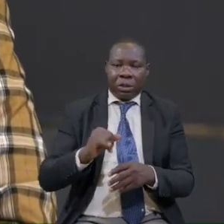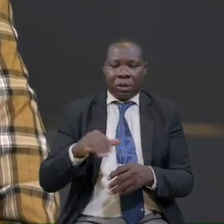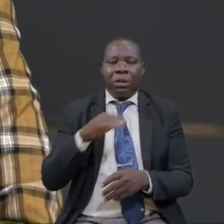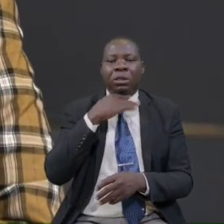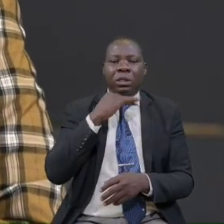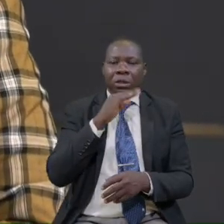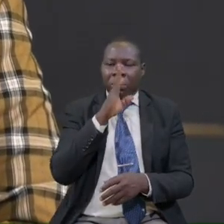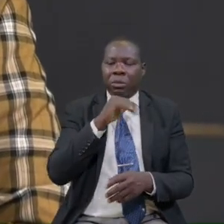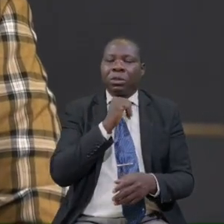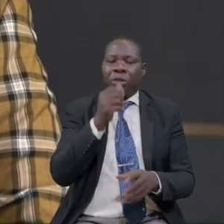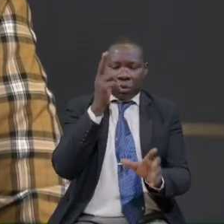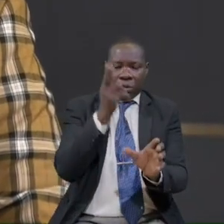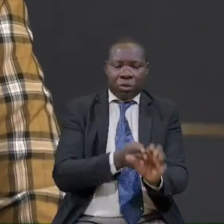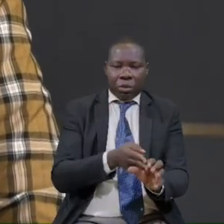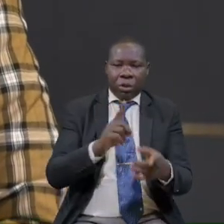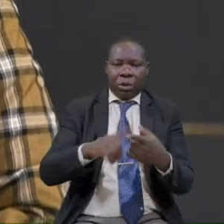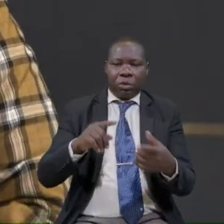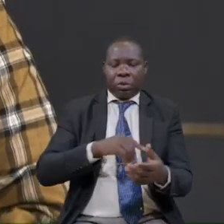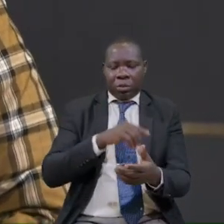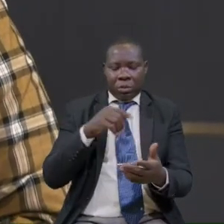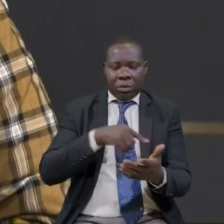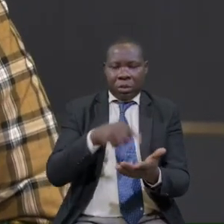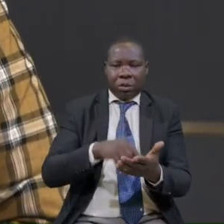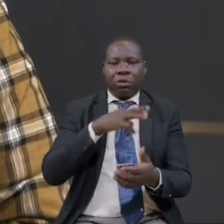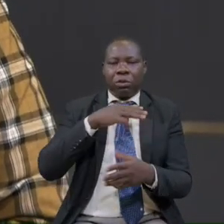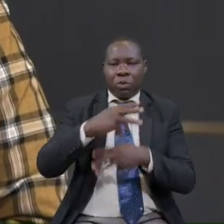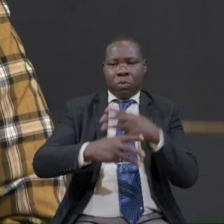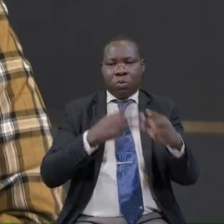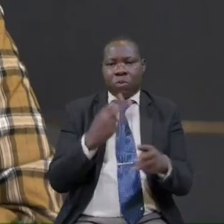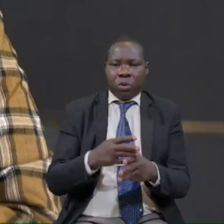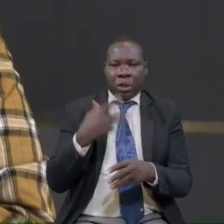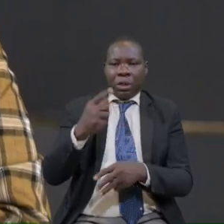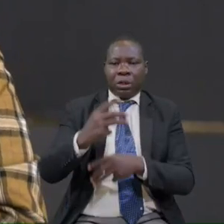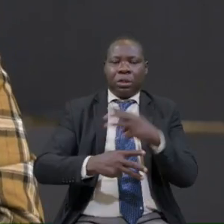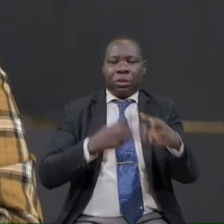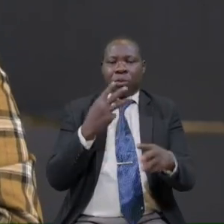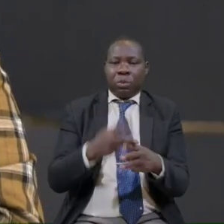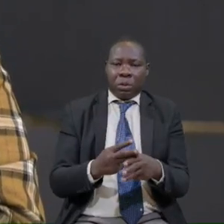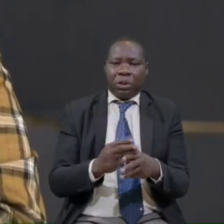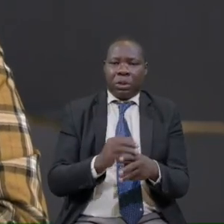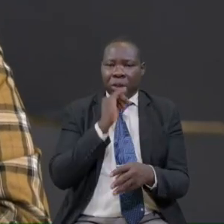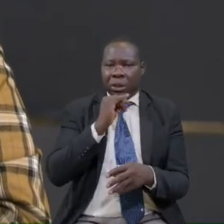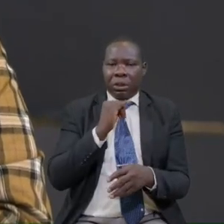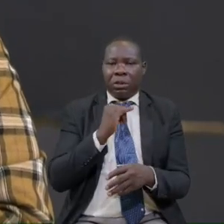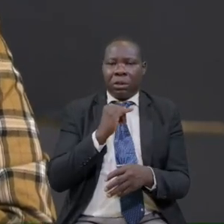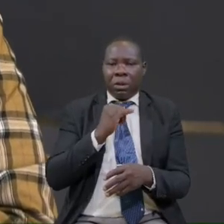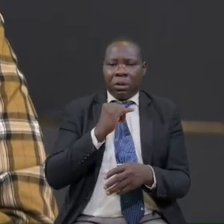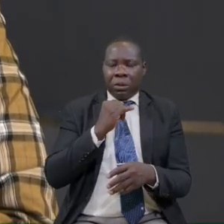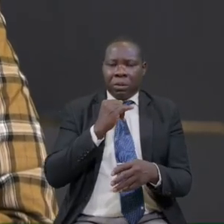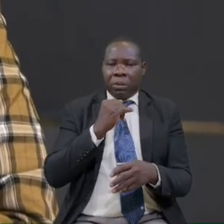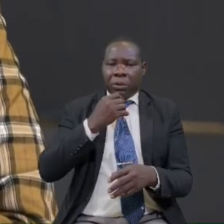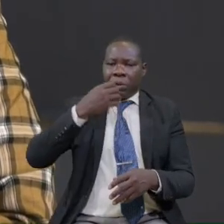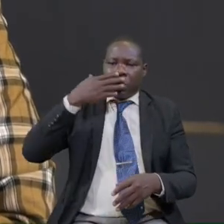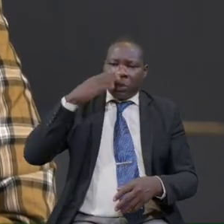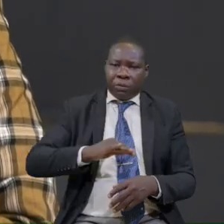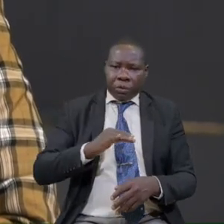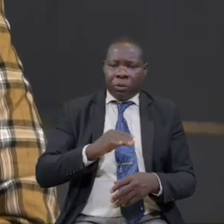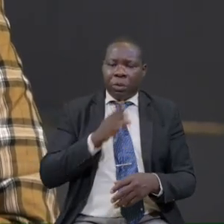pas au siècle présent. Le monde est nuisible. Ne vous